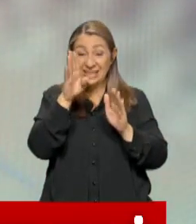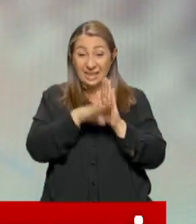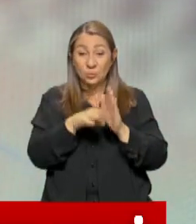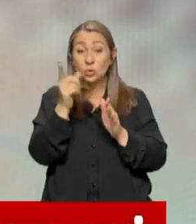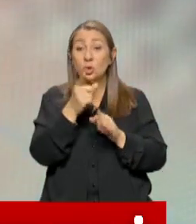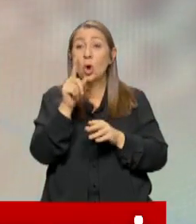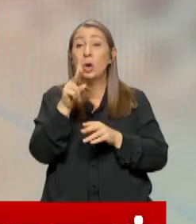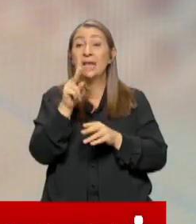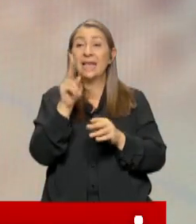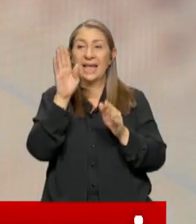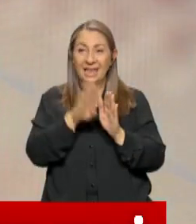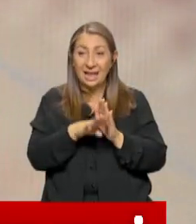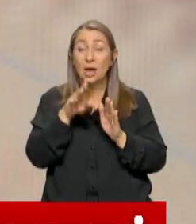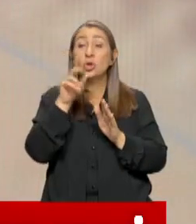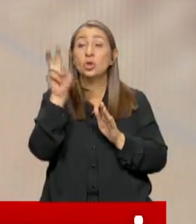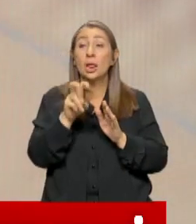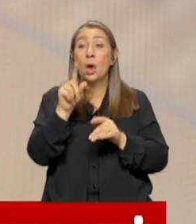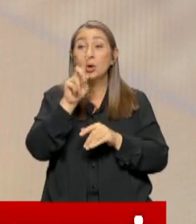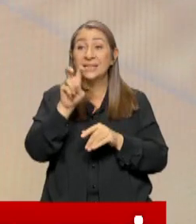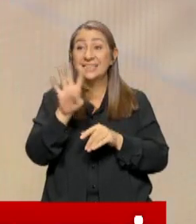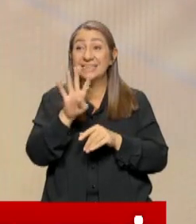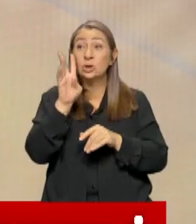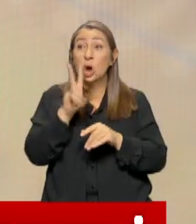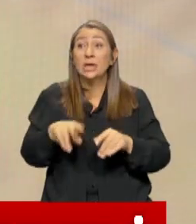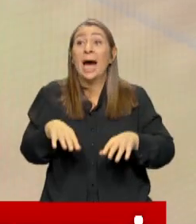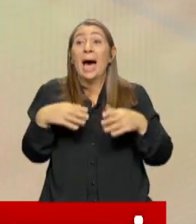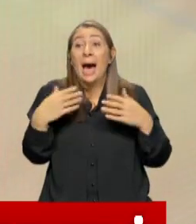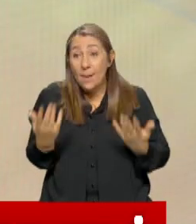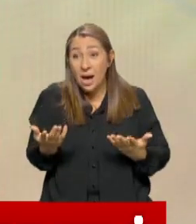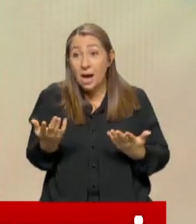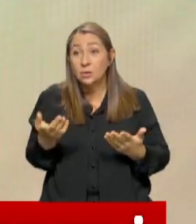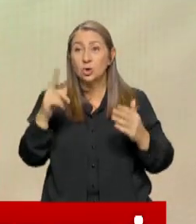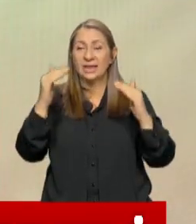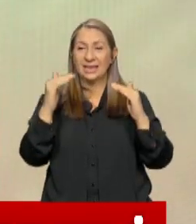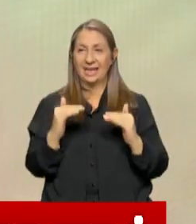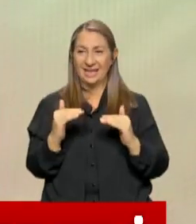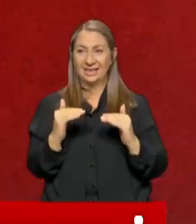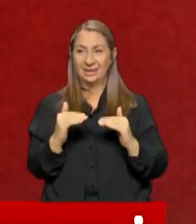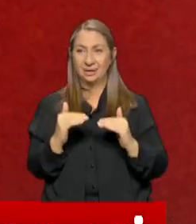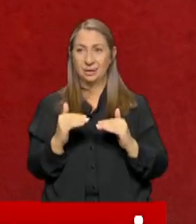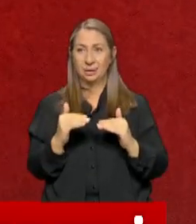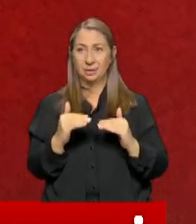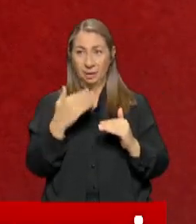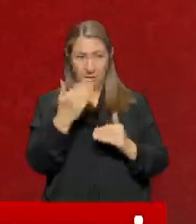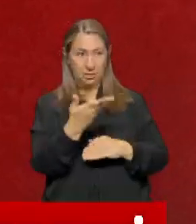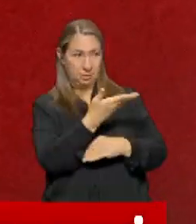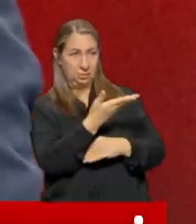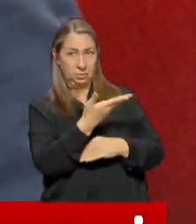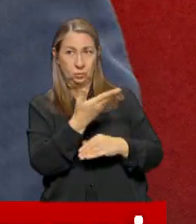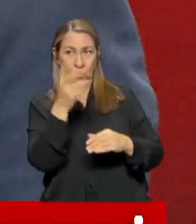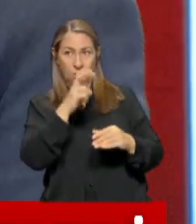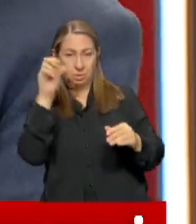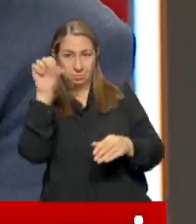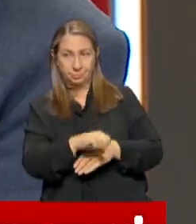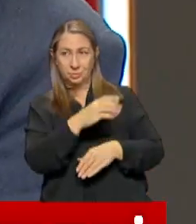faiz %12'ye indi dolar 18 40'ı gördü ama sonra gelin dedi işte sonra ne oldu dedi ki işte dolar çöktü diye